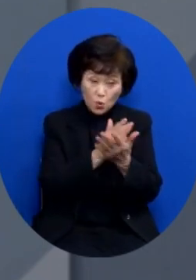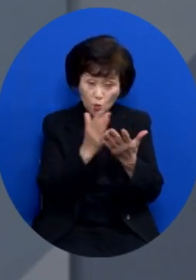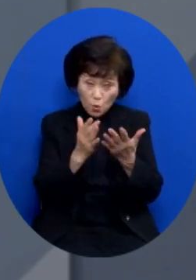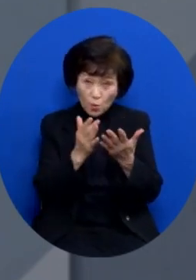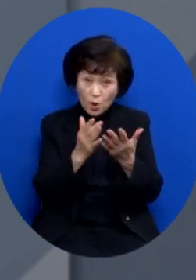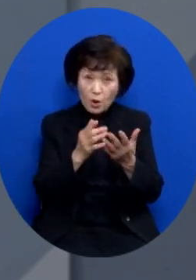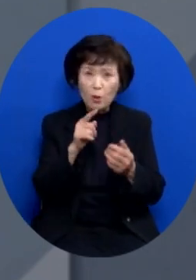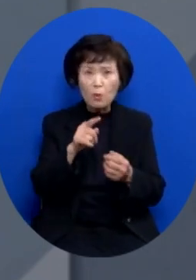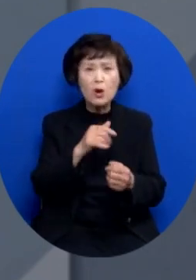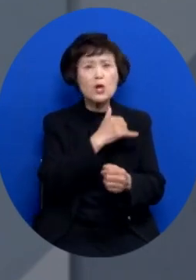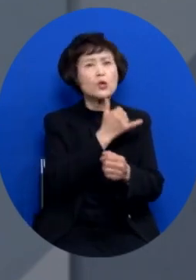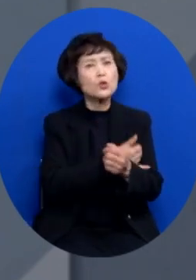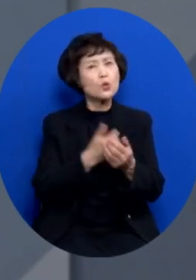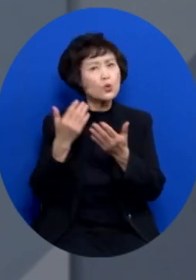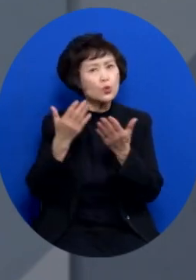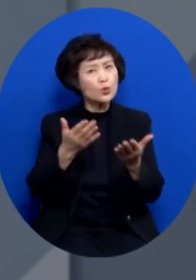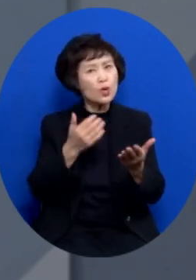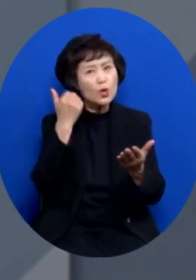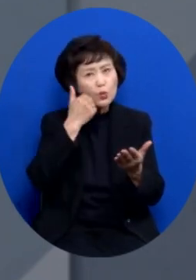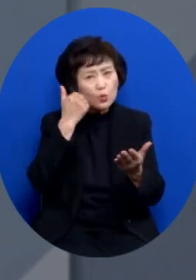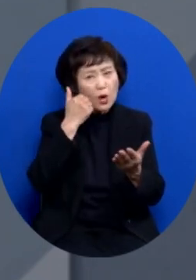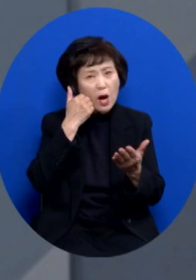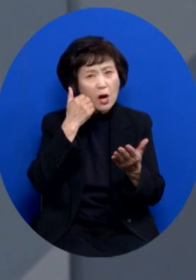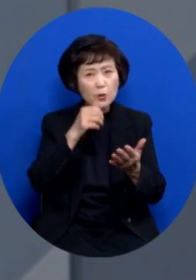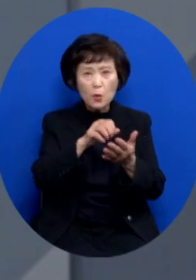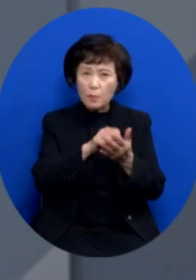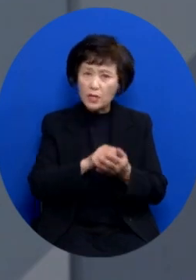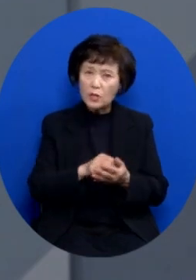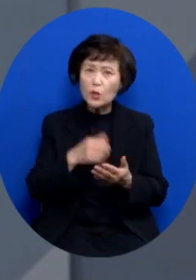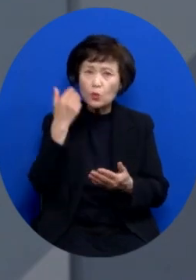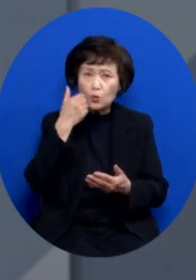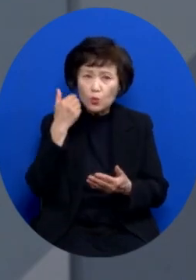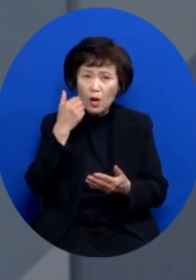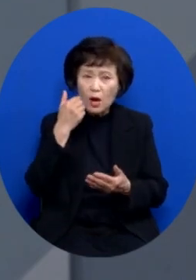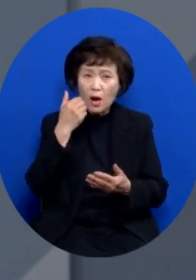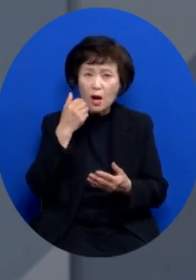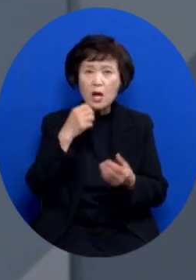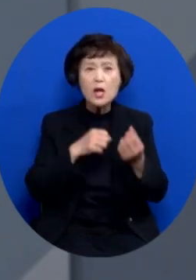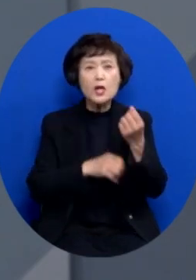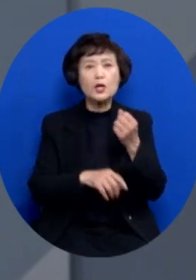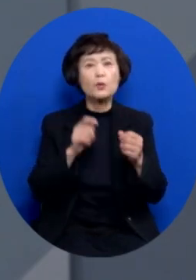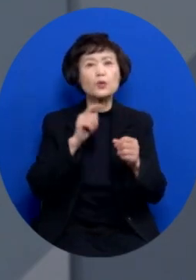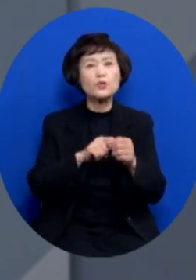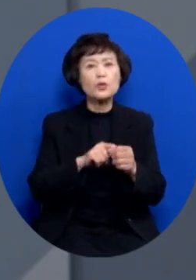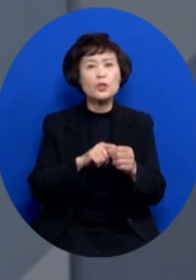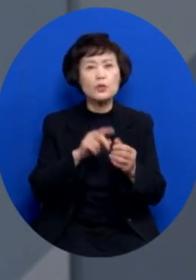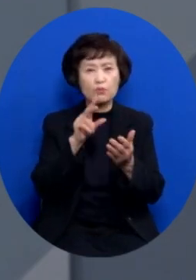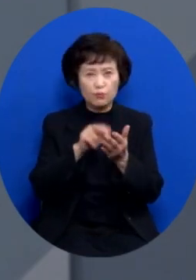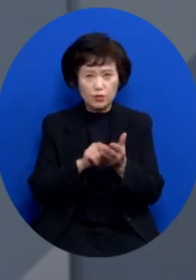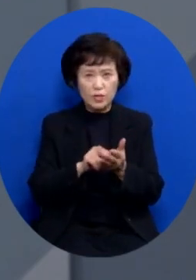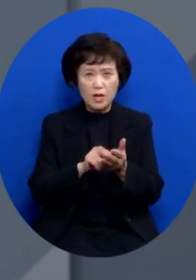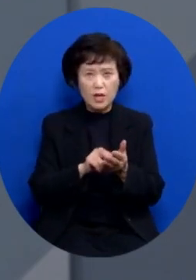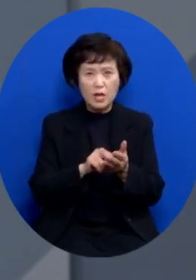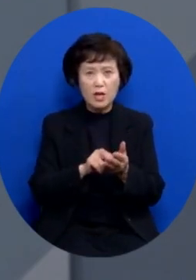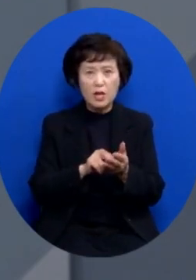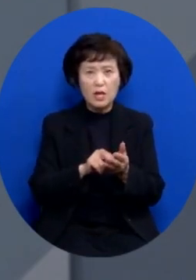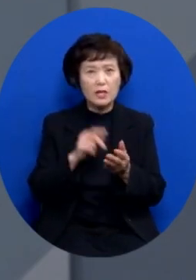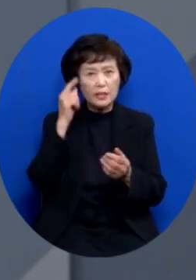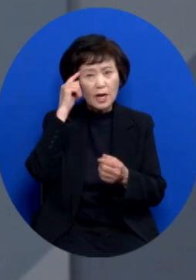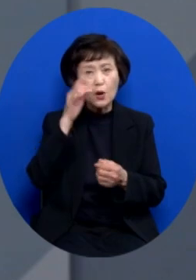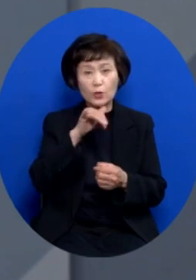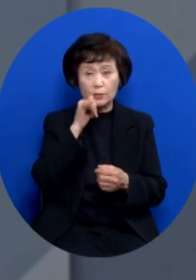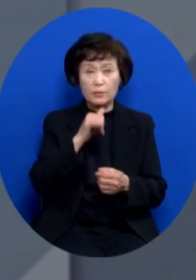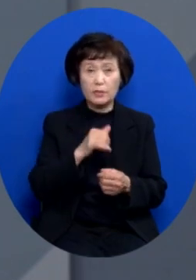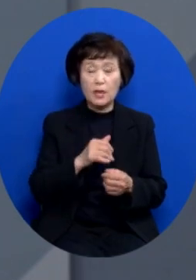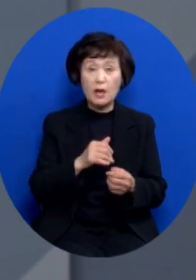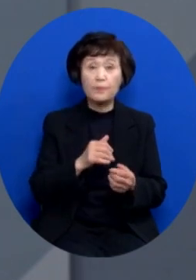누가 주었는지 또 인권을 그것을 수행하는 주체가 누구인지 그 본질적인 면에서 인권의 유형을 구별했어요. 저는 인권의 유형을 네